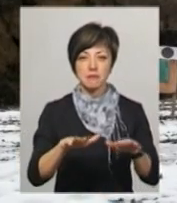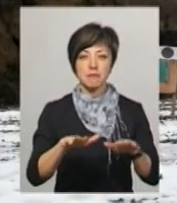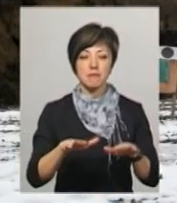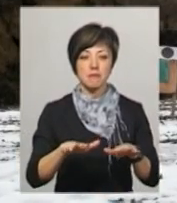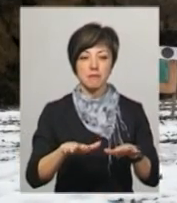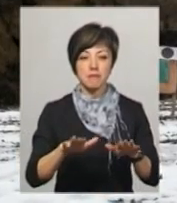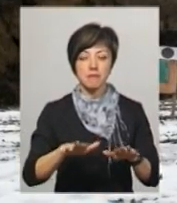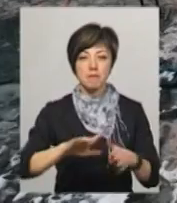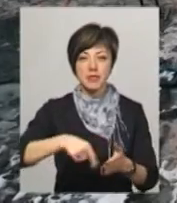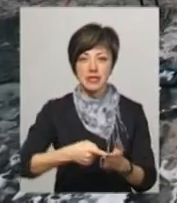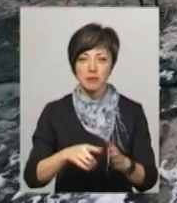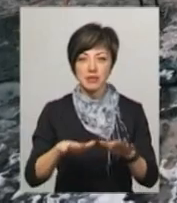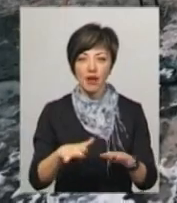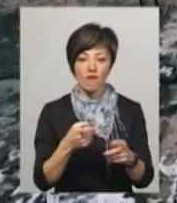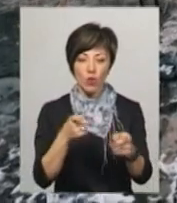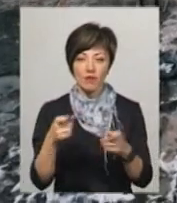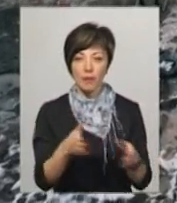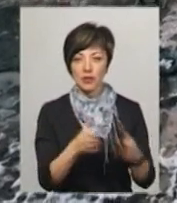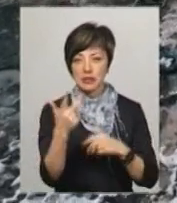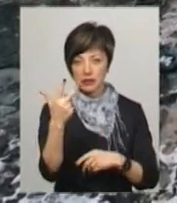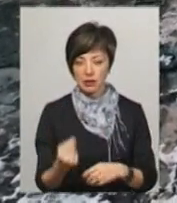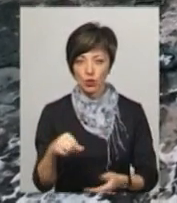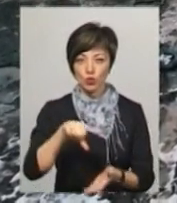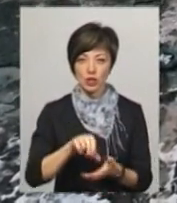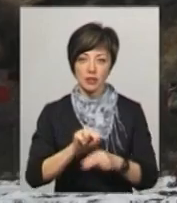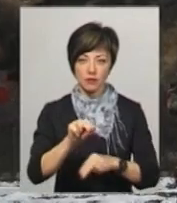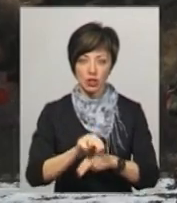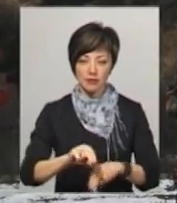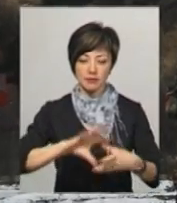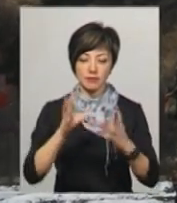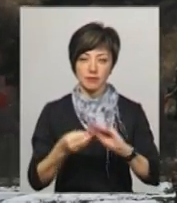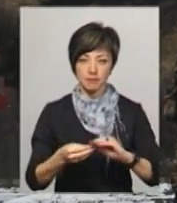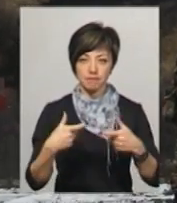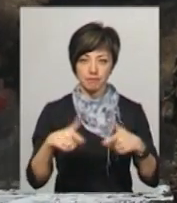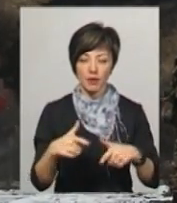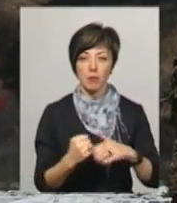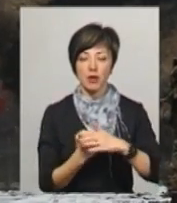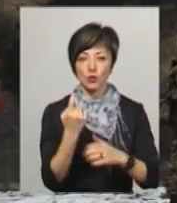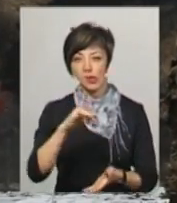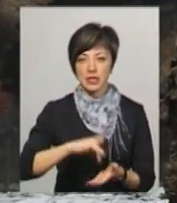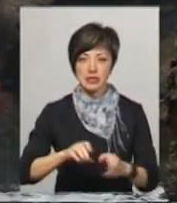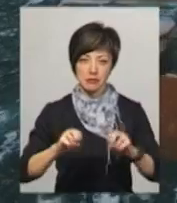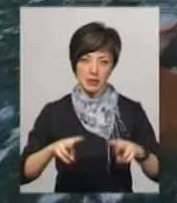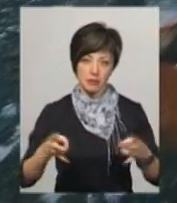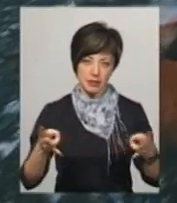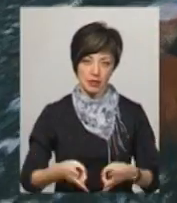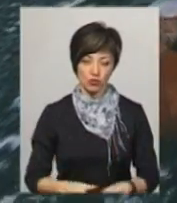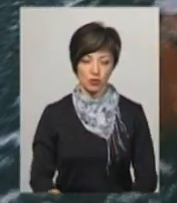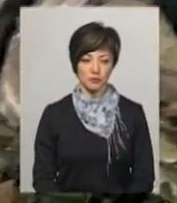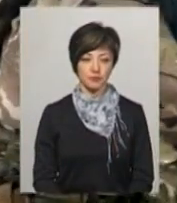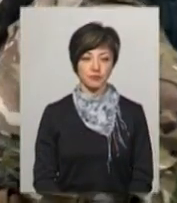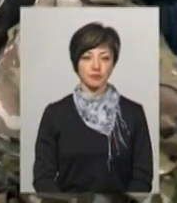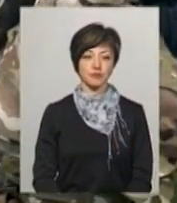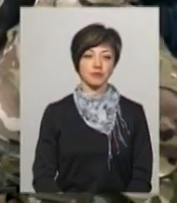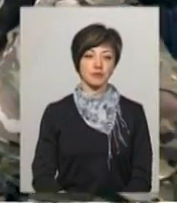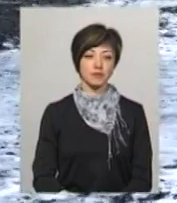місцевості та вогнева підготовка. Протягом 3 днів учасники навчання складатимуть заліки на базі одного з центрів спеціального призначення. Тетяна Ворожцова,